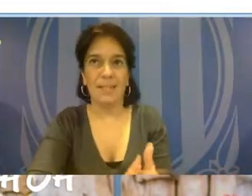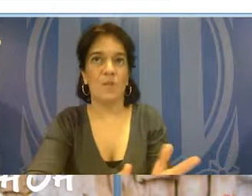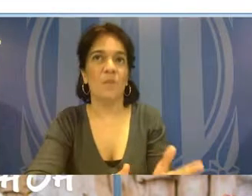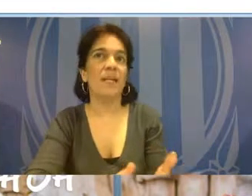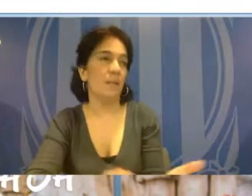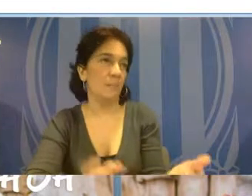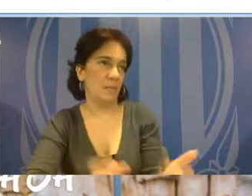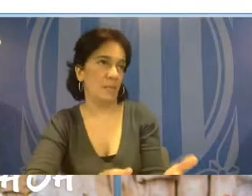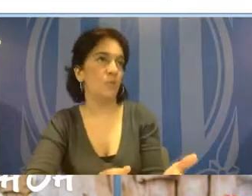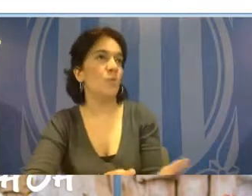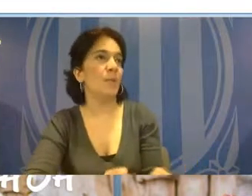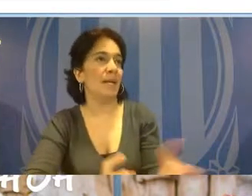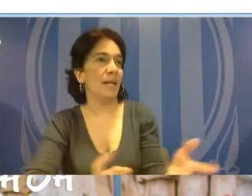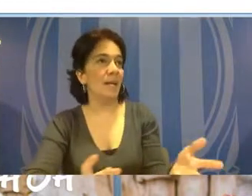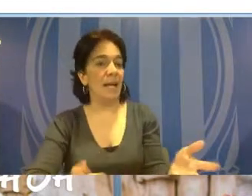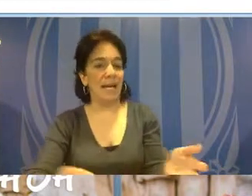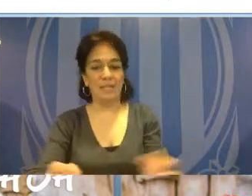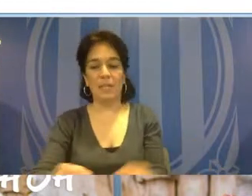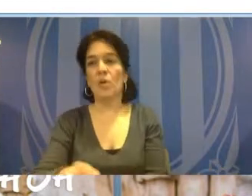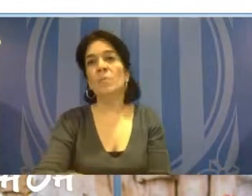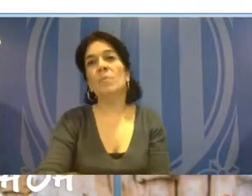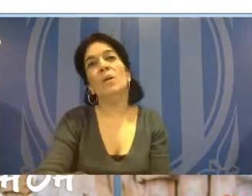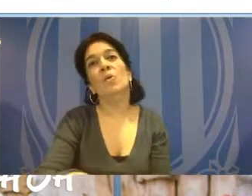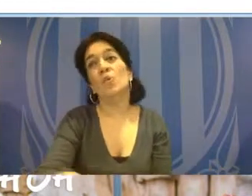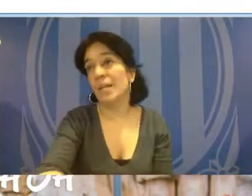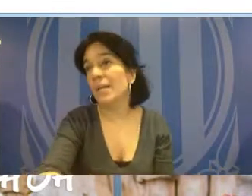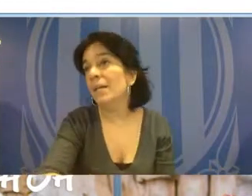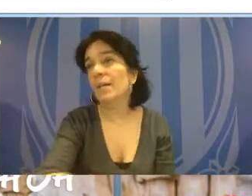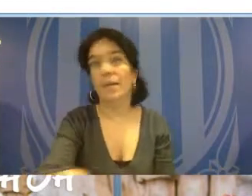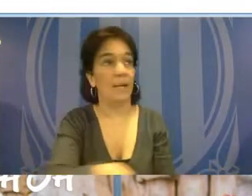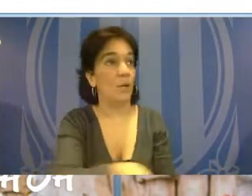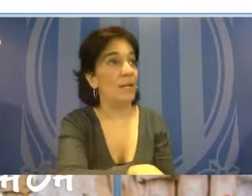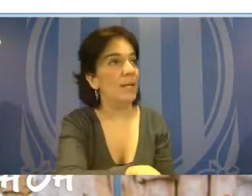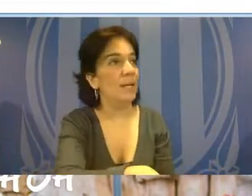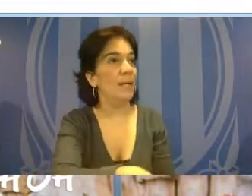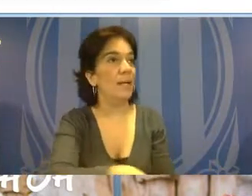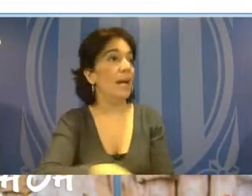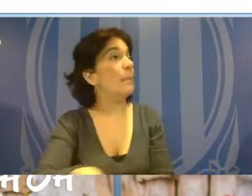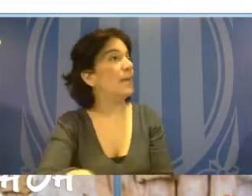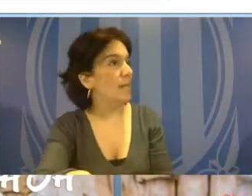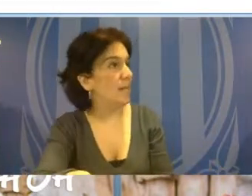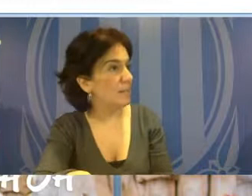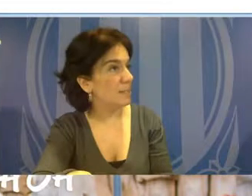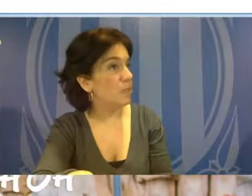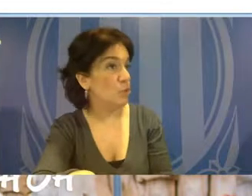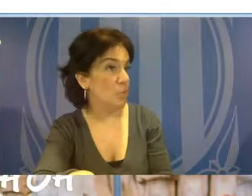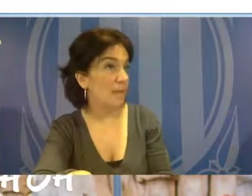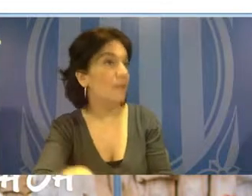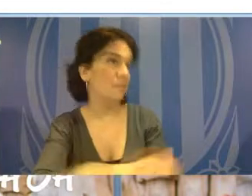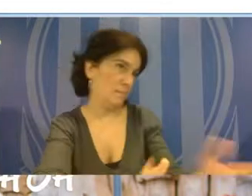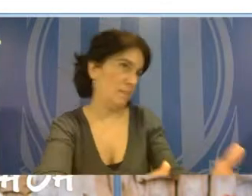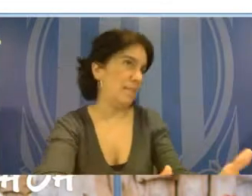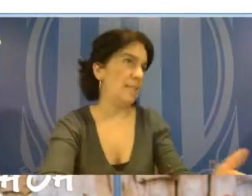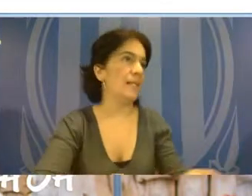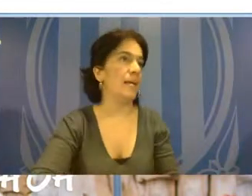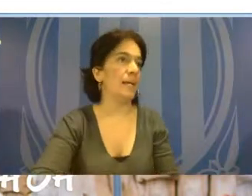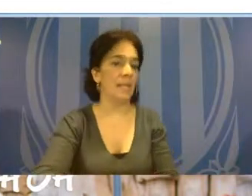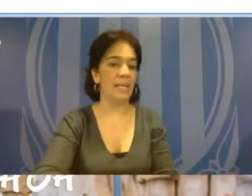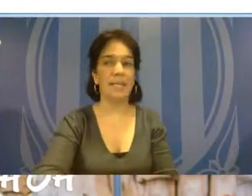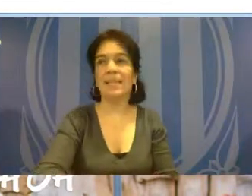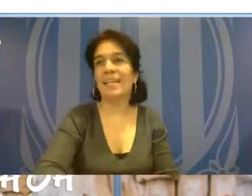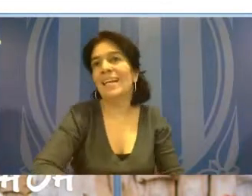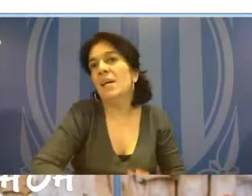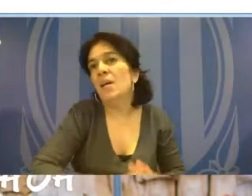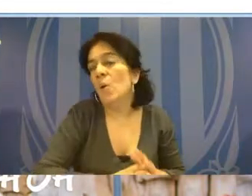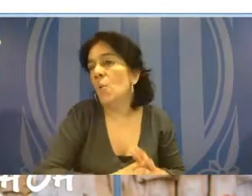si teniu material, passeu-nos-ho perquè així com l'Urgell, la Noguera, el Pallars, Jussà, tractant-se de